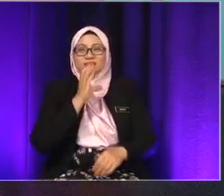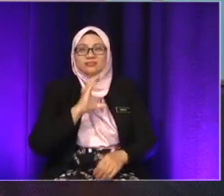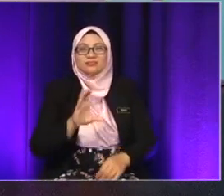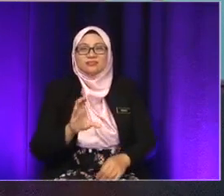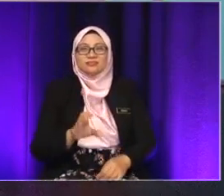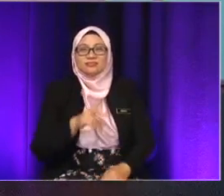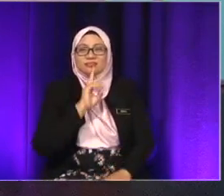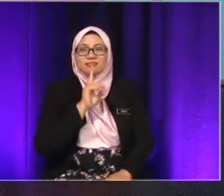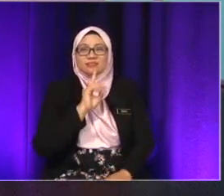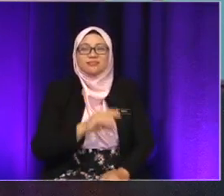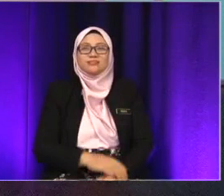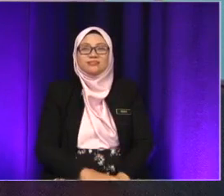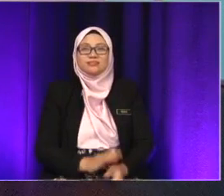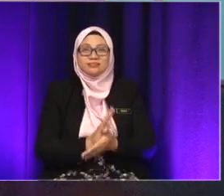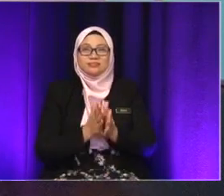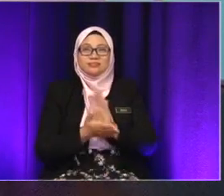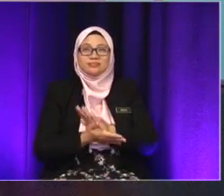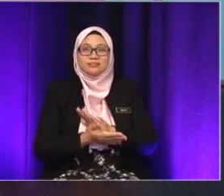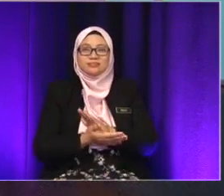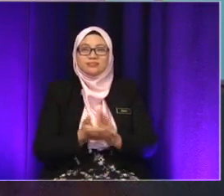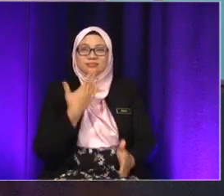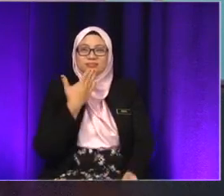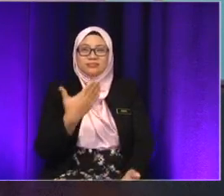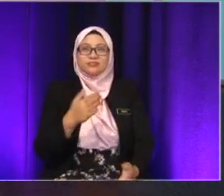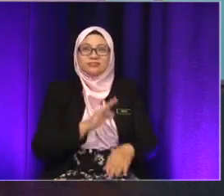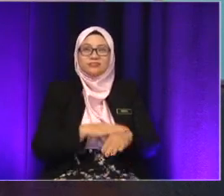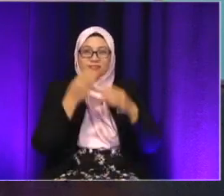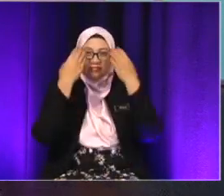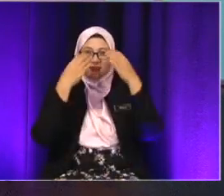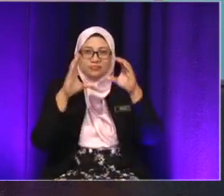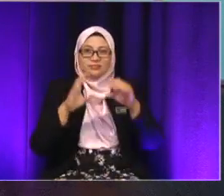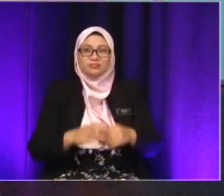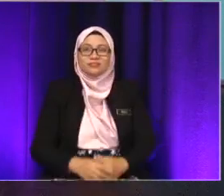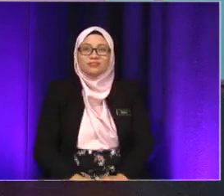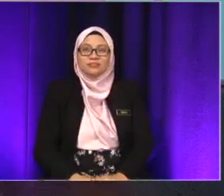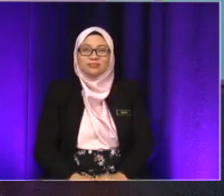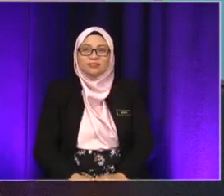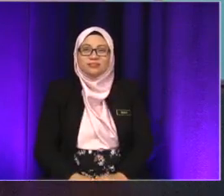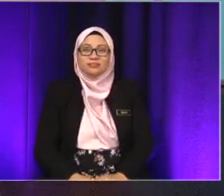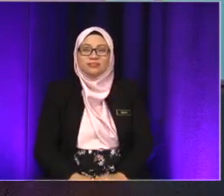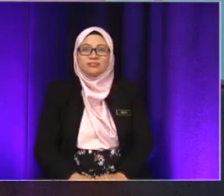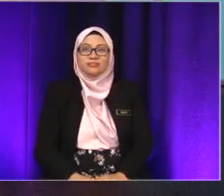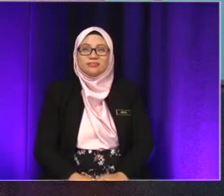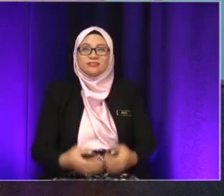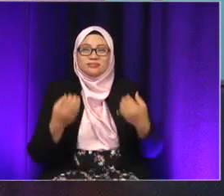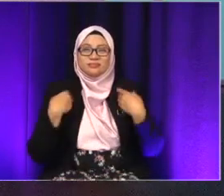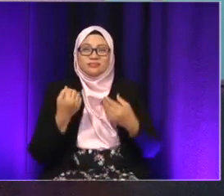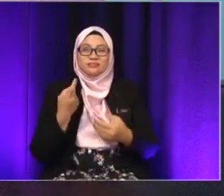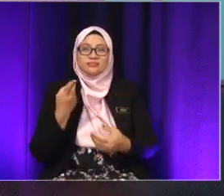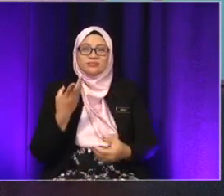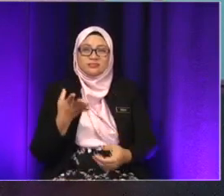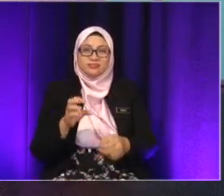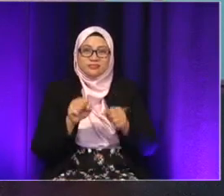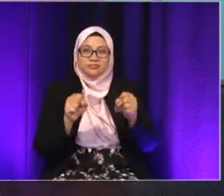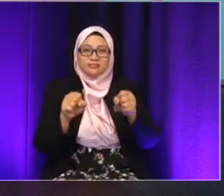Okey insyaallah. Okey cikgu. Jadi kita nak ucapkan terima kasih kepada cikgu. Jadi selepas ini cikgu akan terang lagi beberapa sistem dalam hidrolik ni. Jadi kepada para